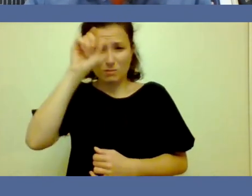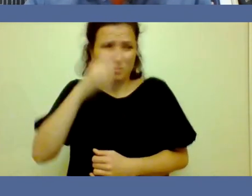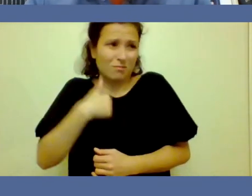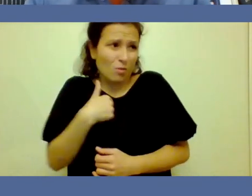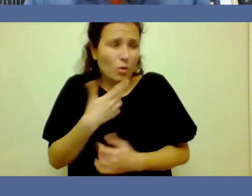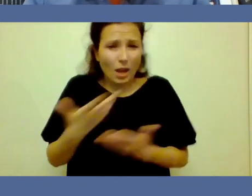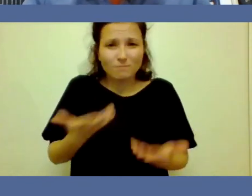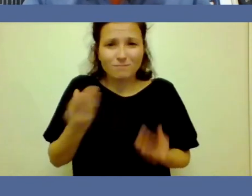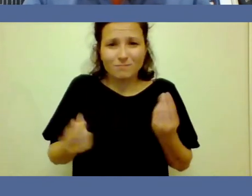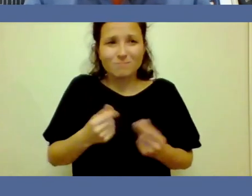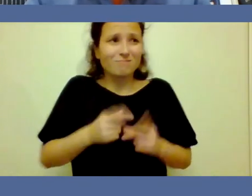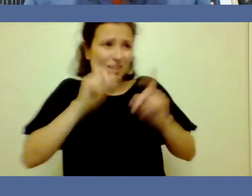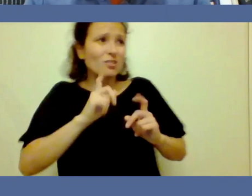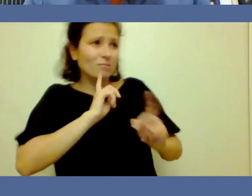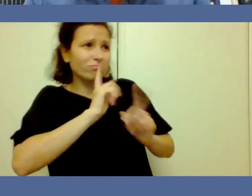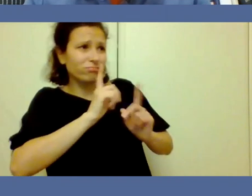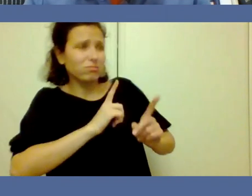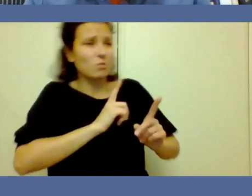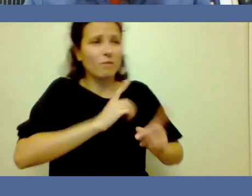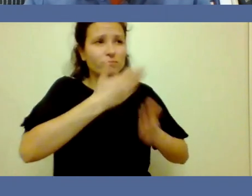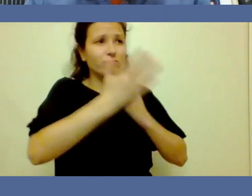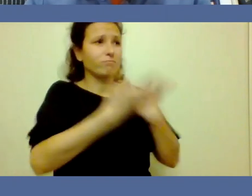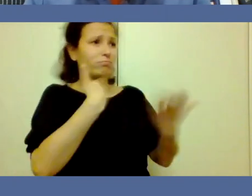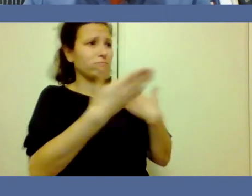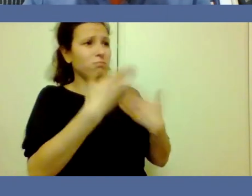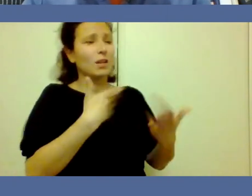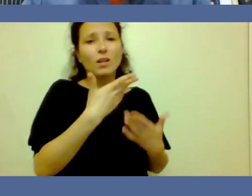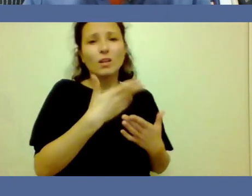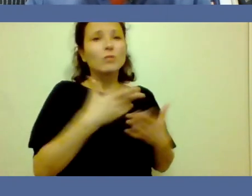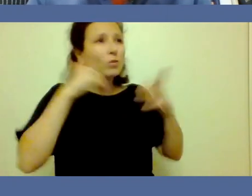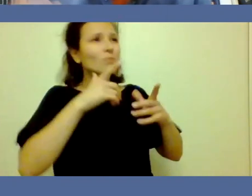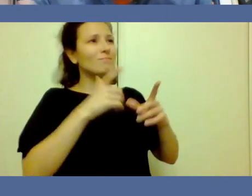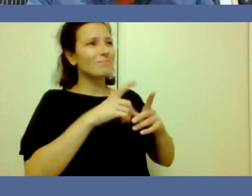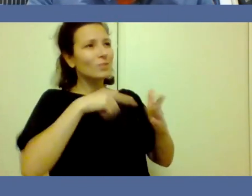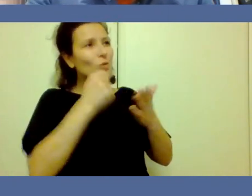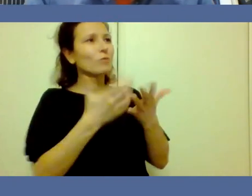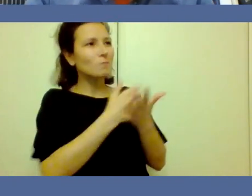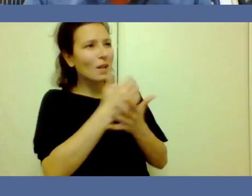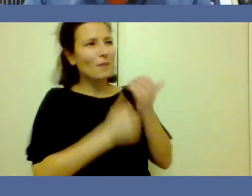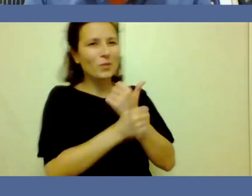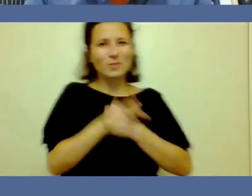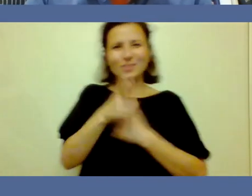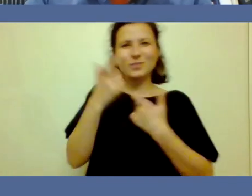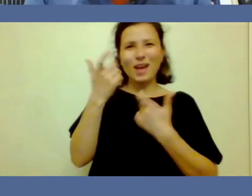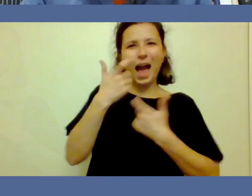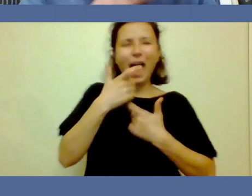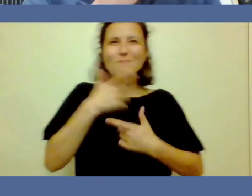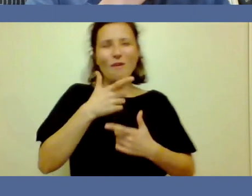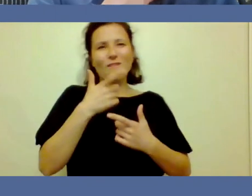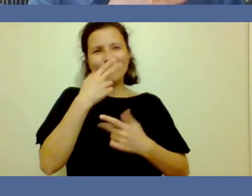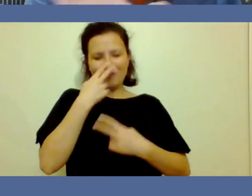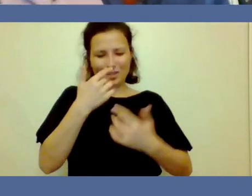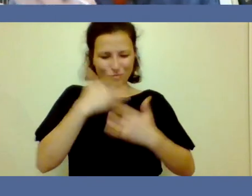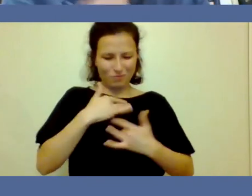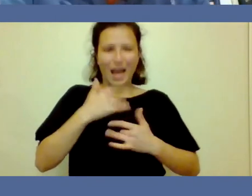prostu zaczynam z nimi gadać i znowu jestem na dokumentacji. To pan już się śmieje, bo reporter znowu wychodzi, tak? I już się